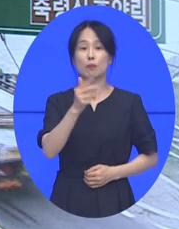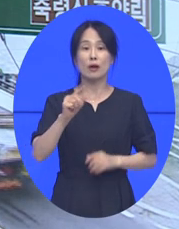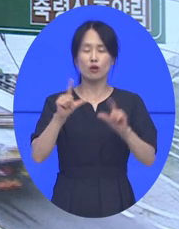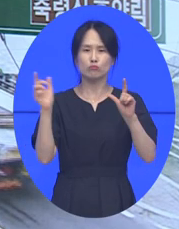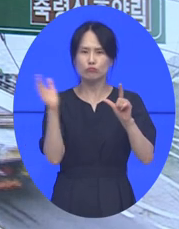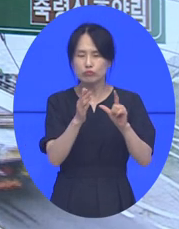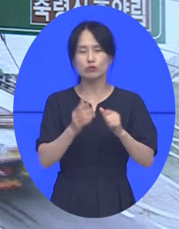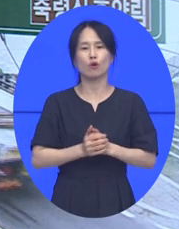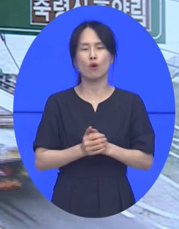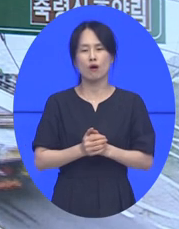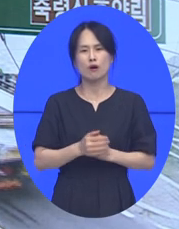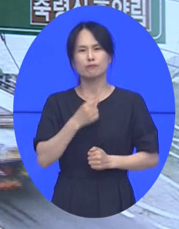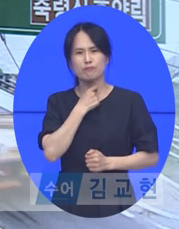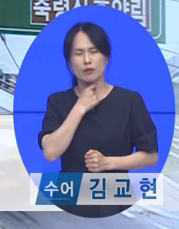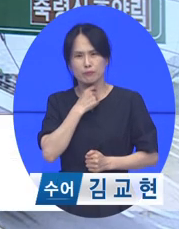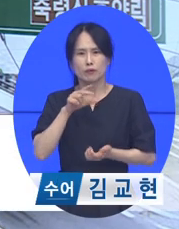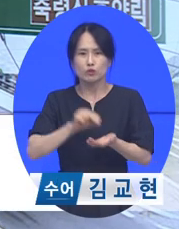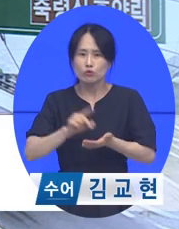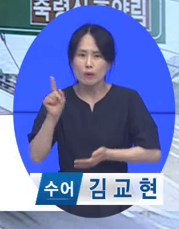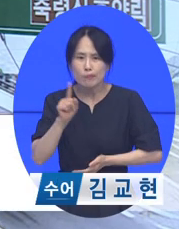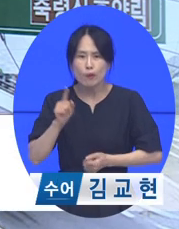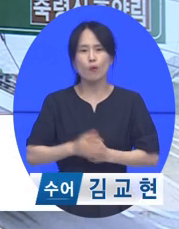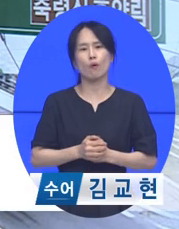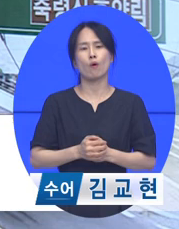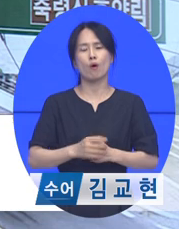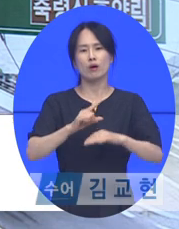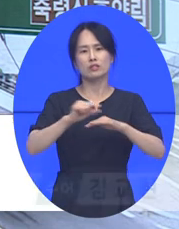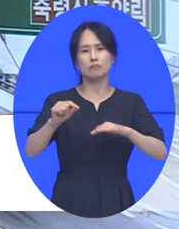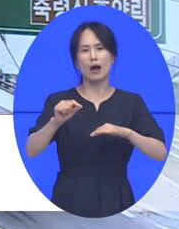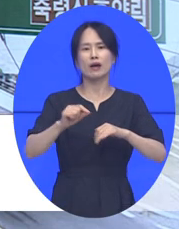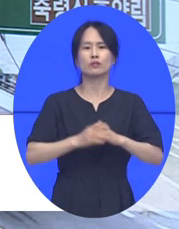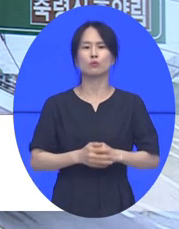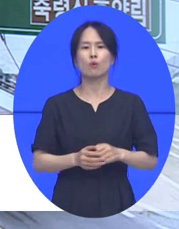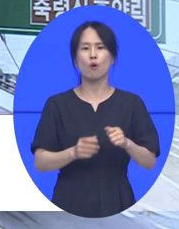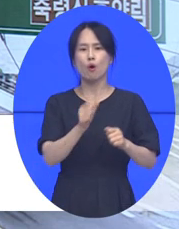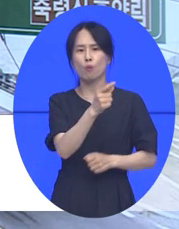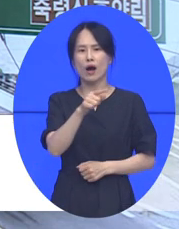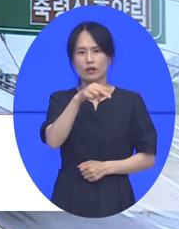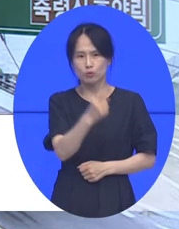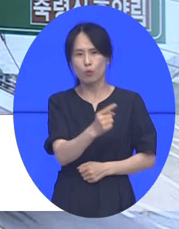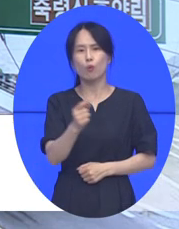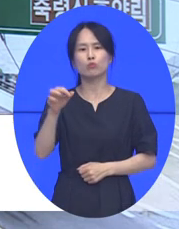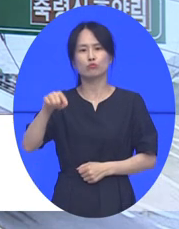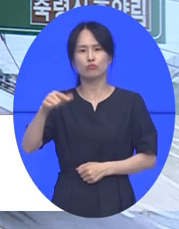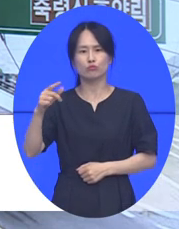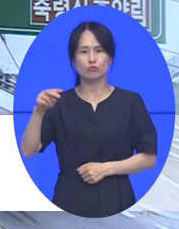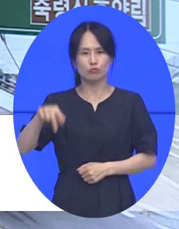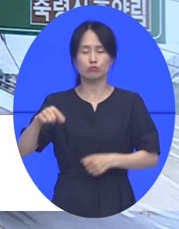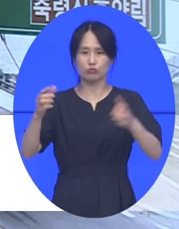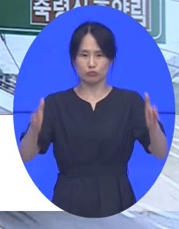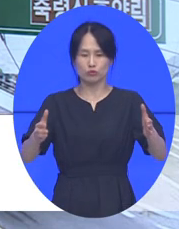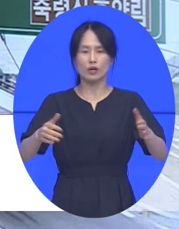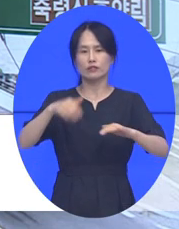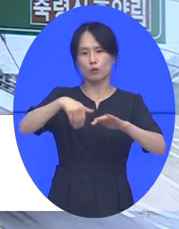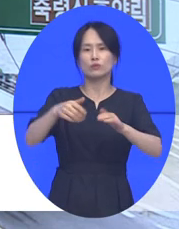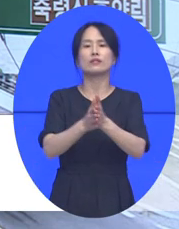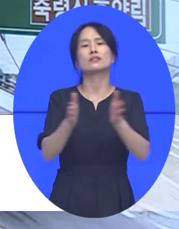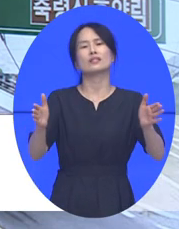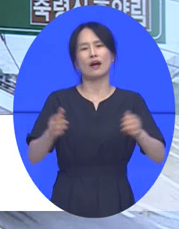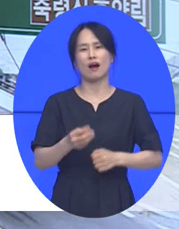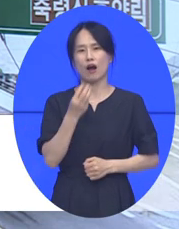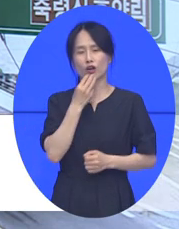2008년부터 주민 수건사업이었던 지방도 387호선 화도 운수구간이 착공을 시작했습니다 김동현